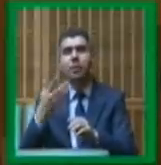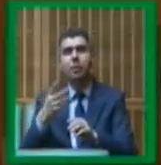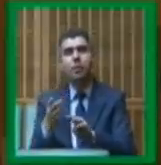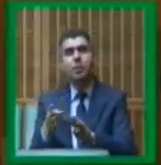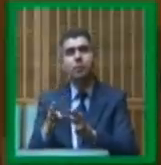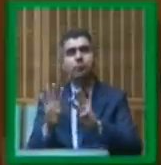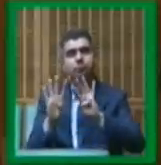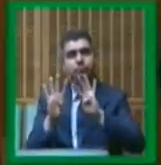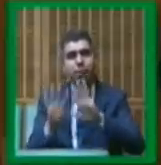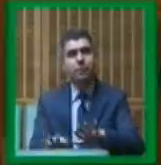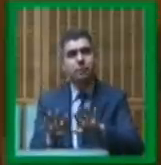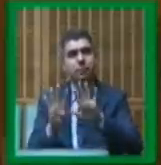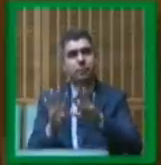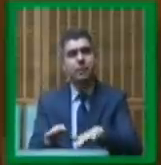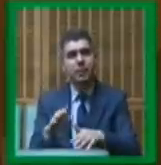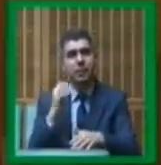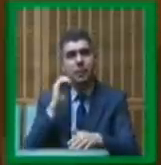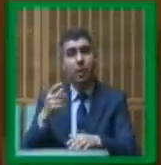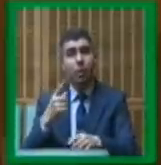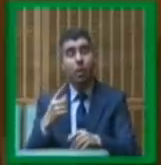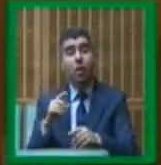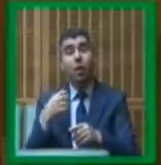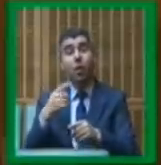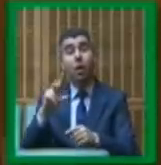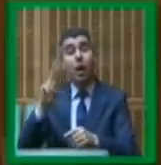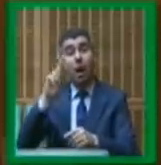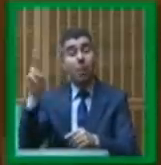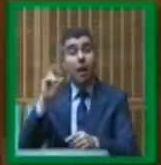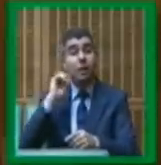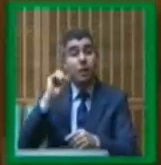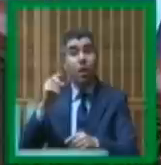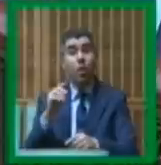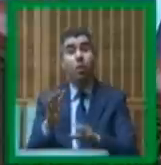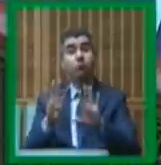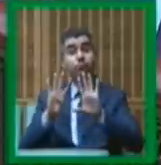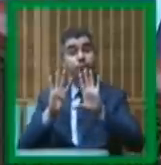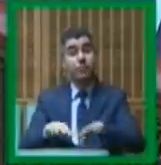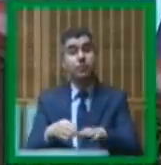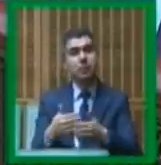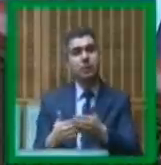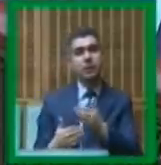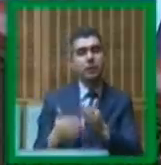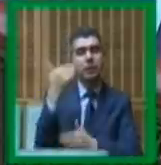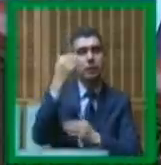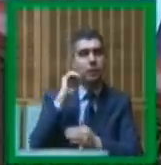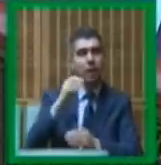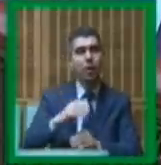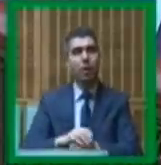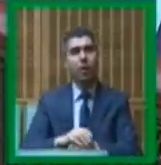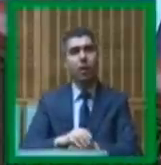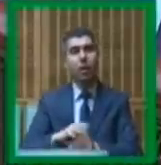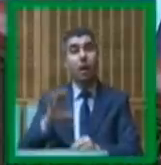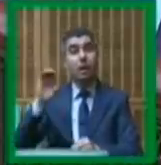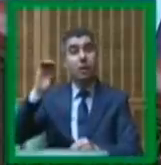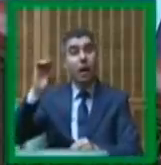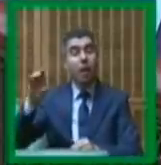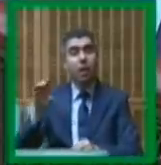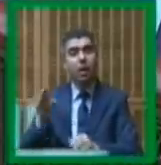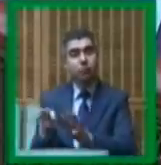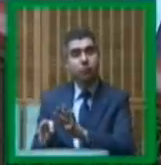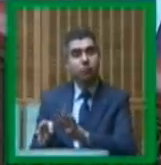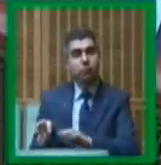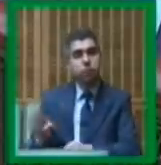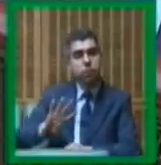جهة الرباط سلاز مول صغير خصصتوا ليه 11942 درهم. في الجهة ديال الدار البيضاء 4249